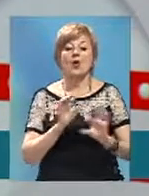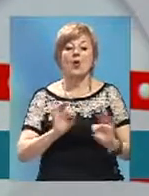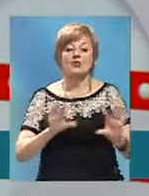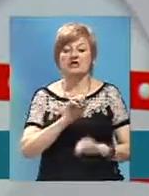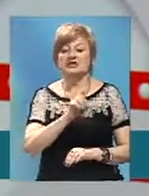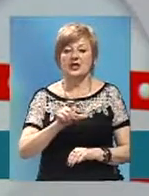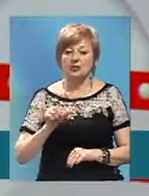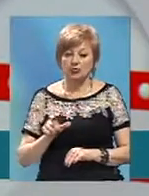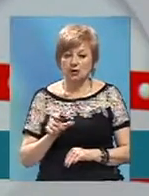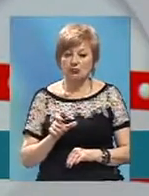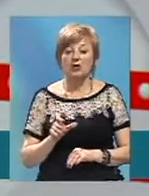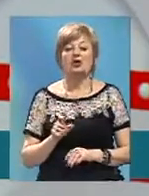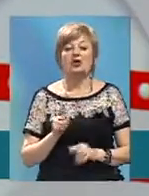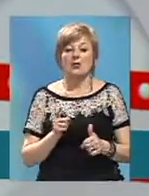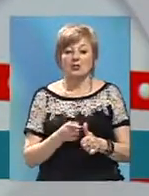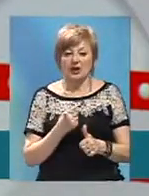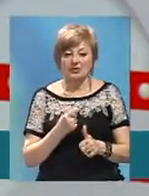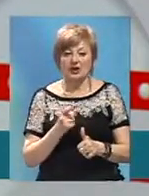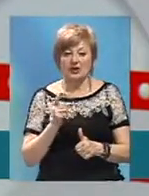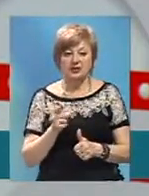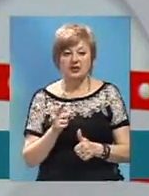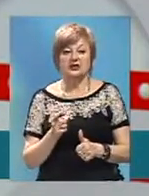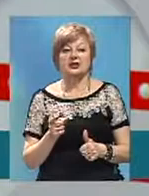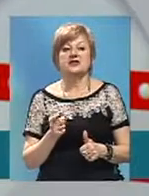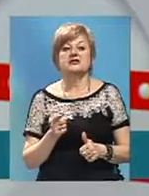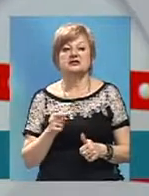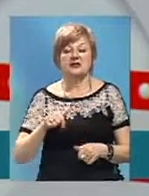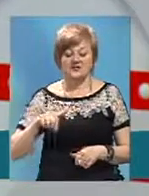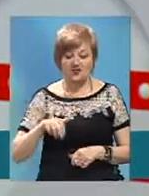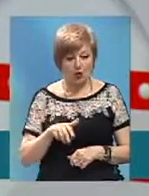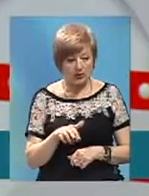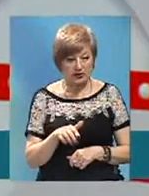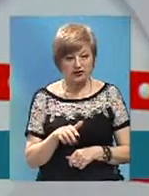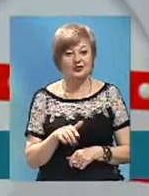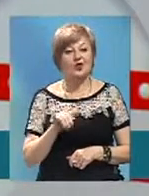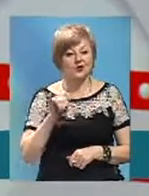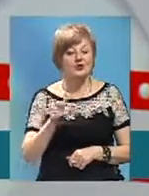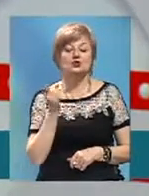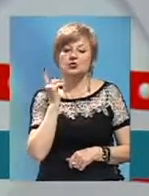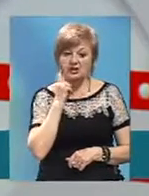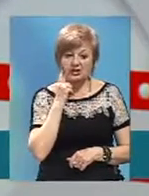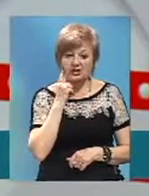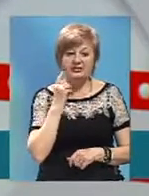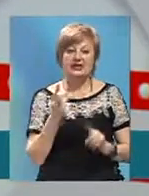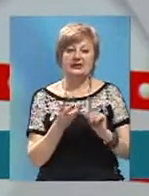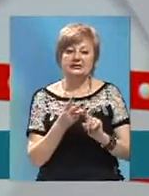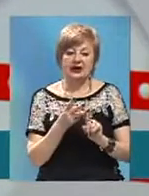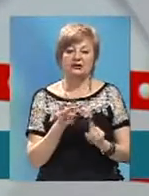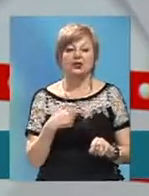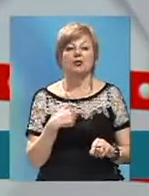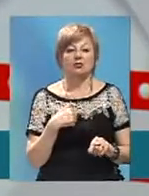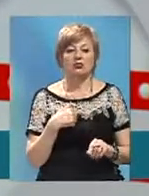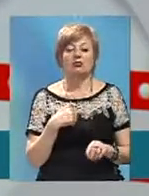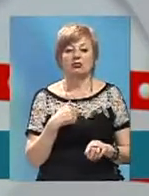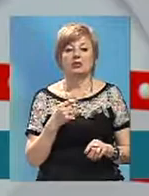виборцям, показуємо, що, по-перше, якщо ви знаходите годинку часу і виходите, то вас таки почують. Третє, ми вибудовуємо